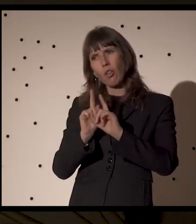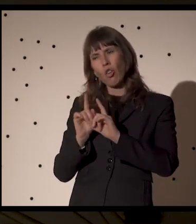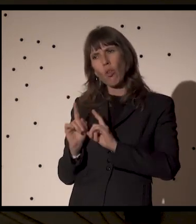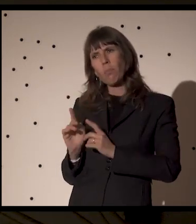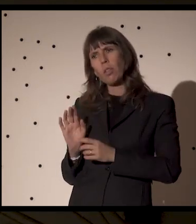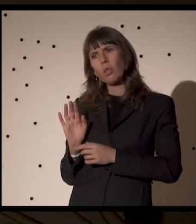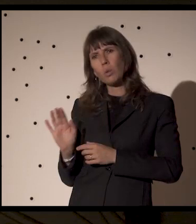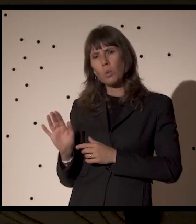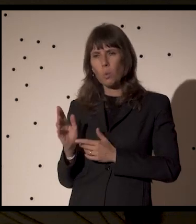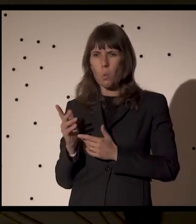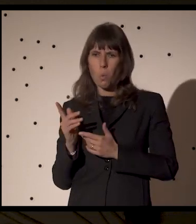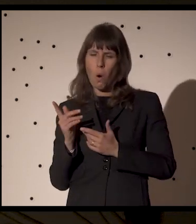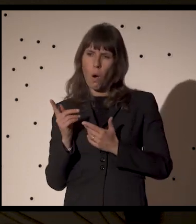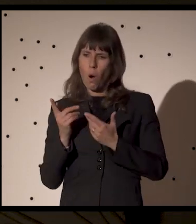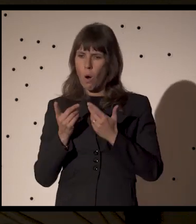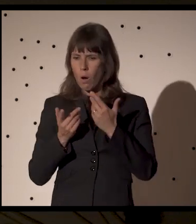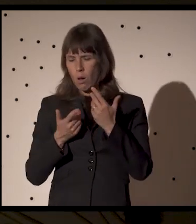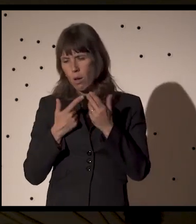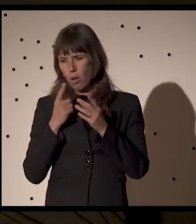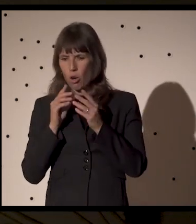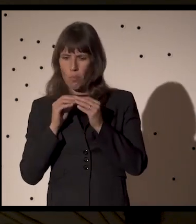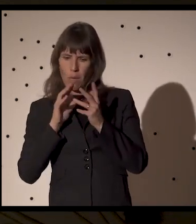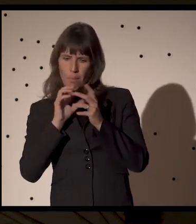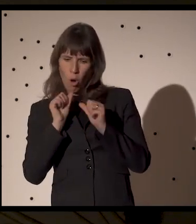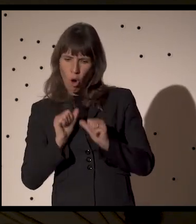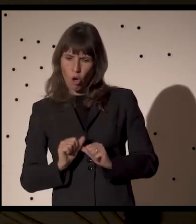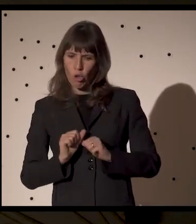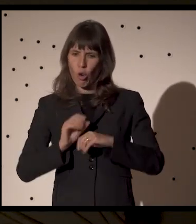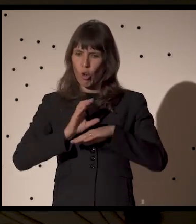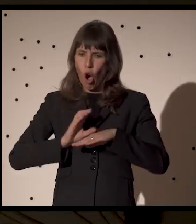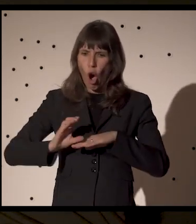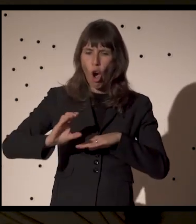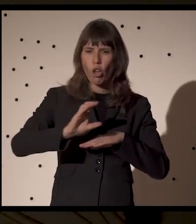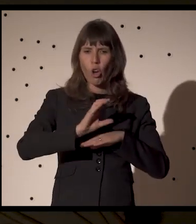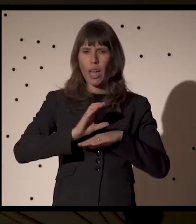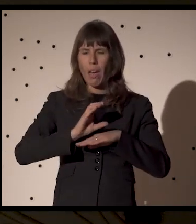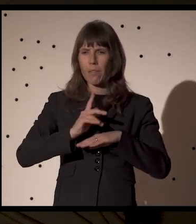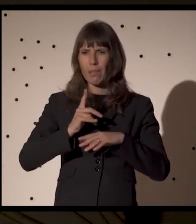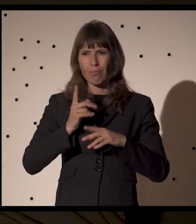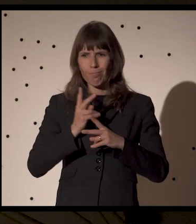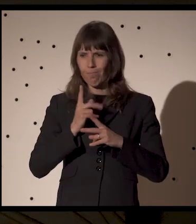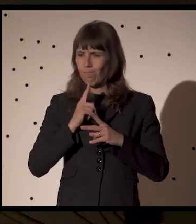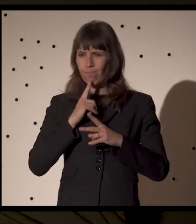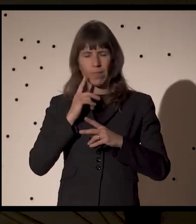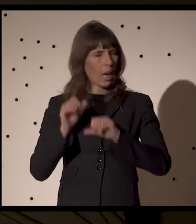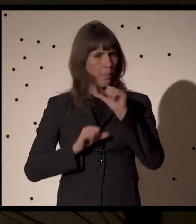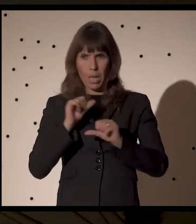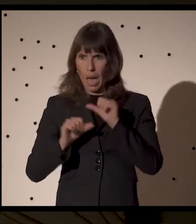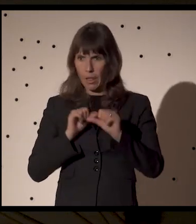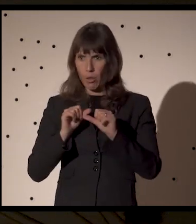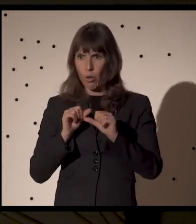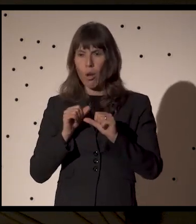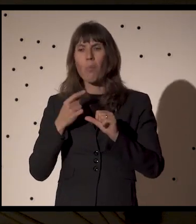suo linguaggio coreografico e abbia cambiato il proprio linguaggio nella versione originale racheronbel che andava in scena